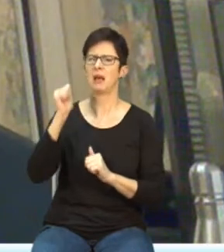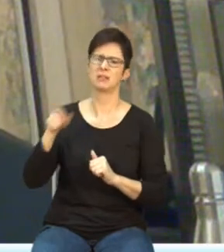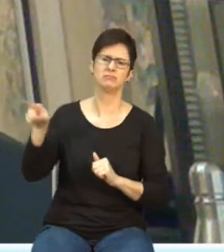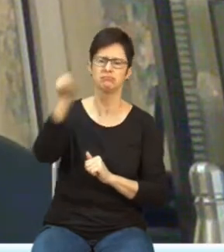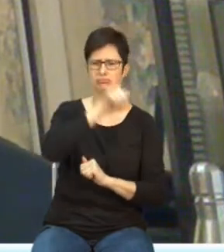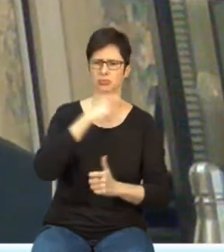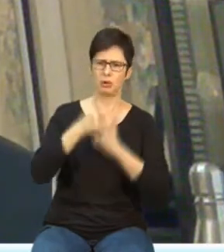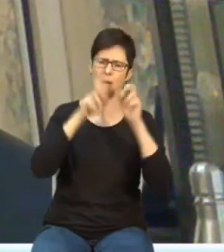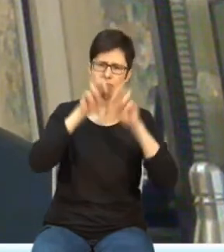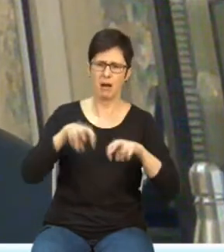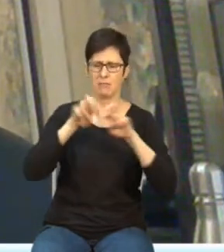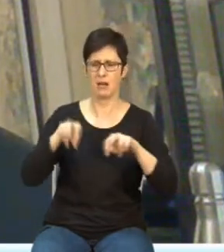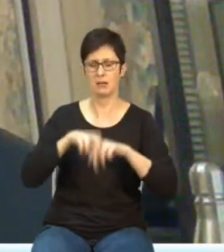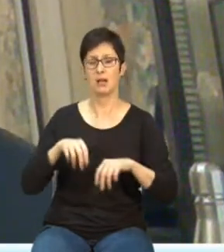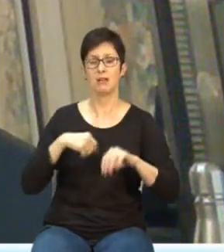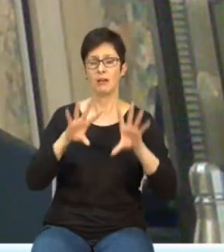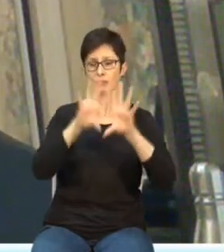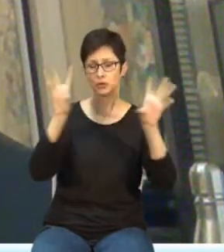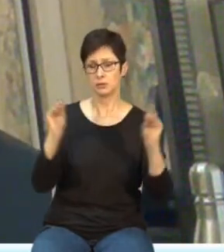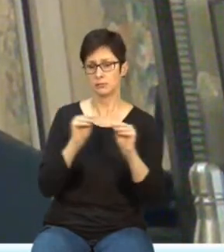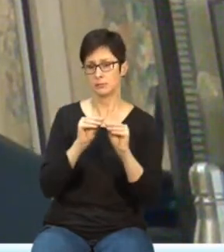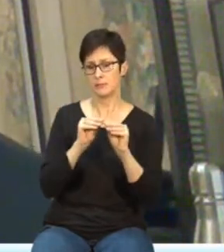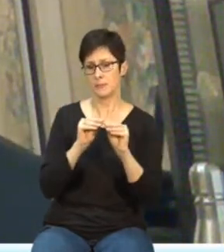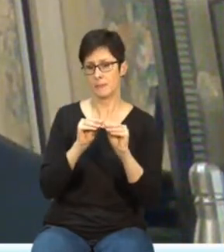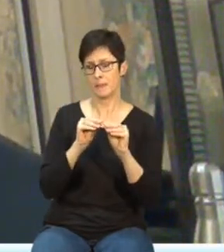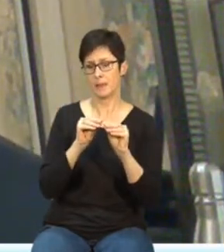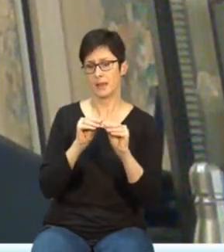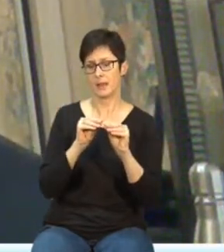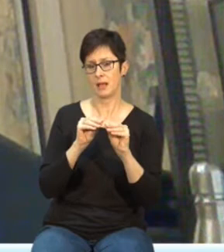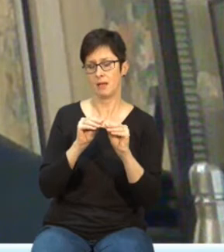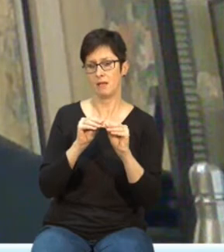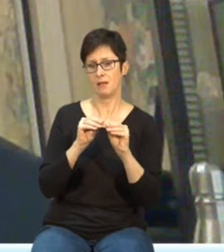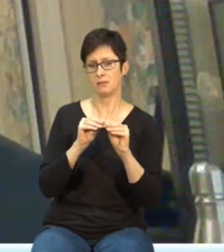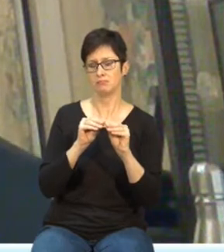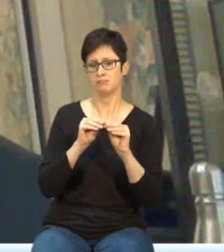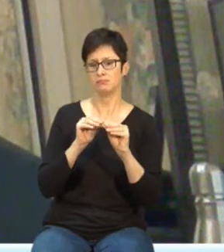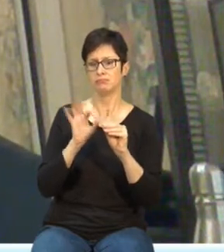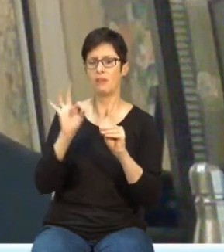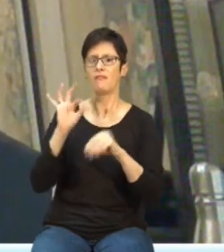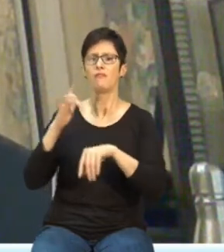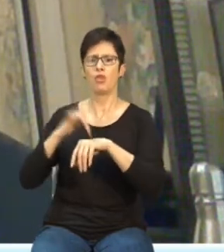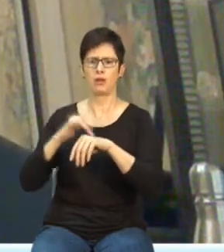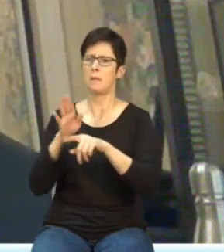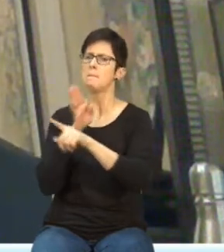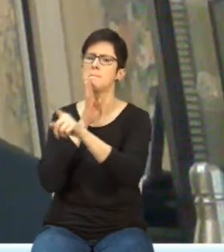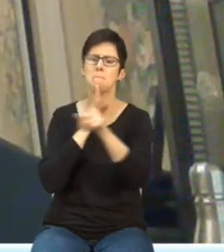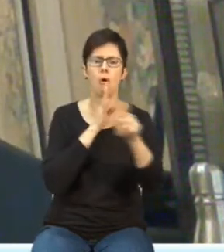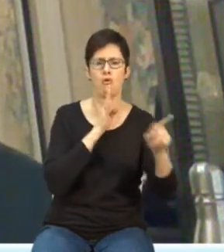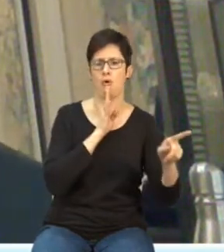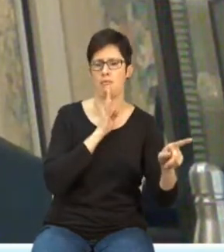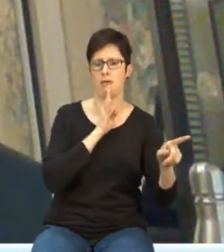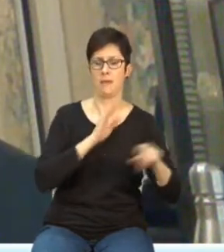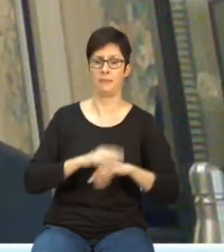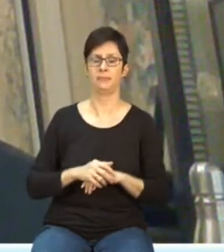i wyciągnęli ci specjaliści bardzo podobne włoski wnioski bez względu na